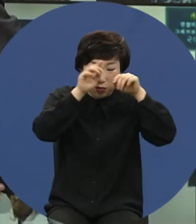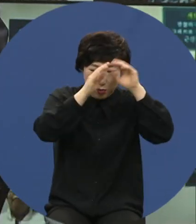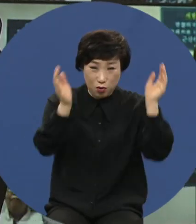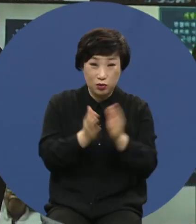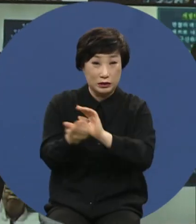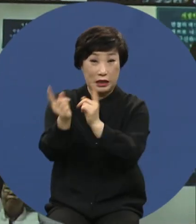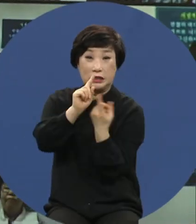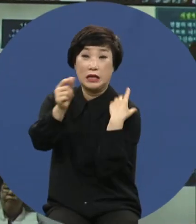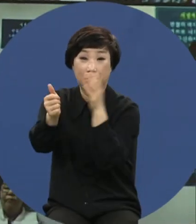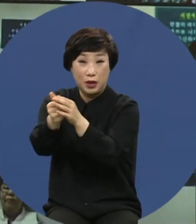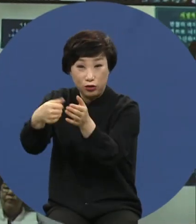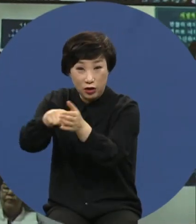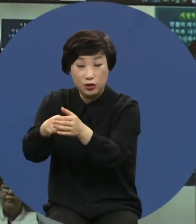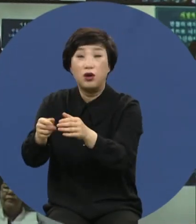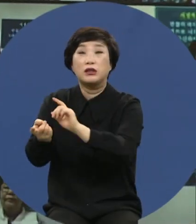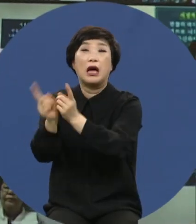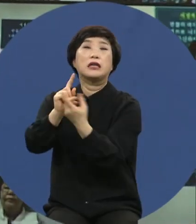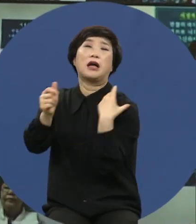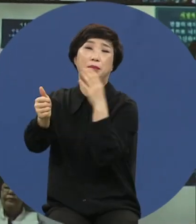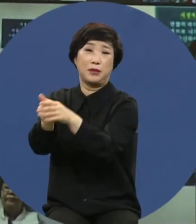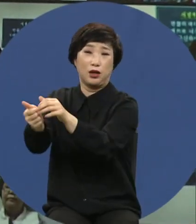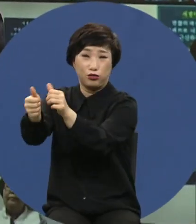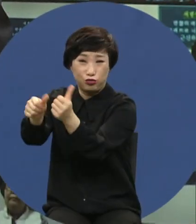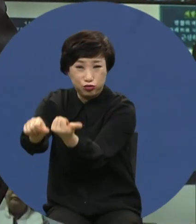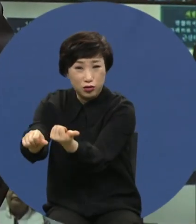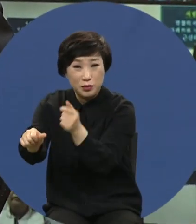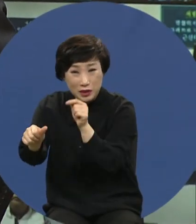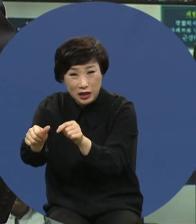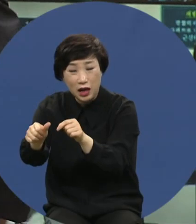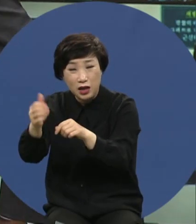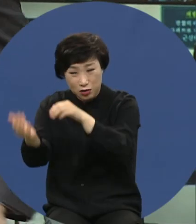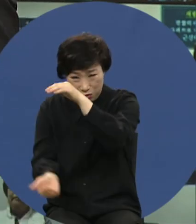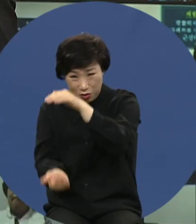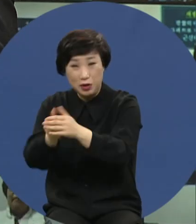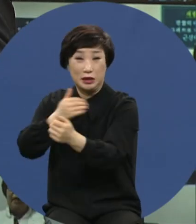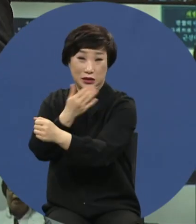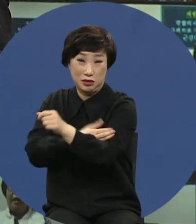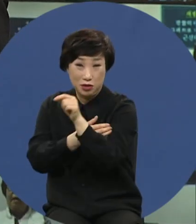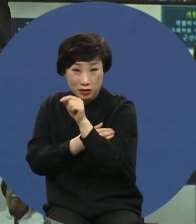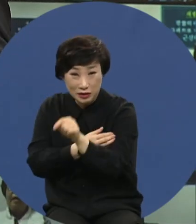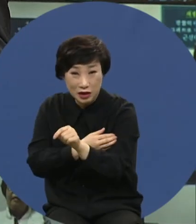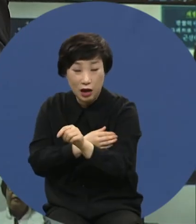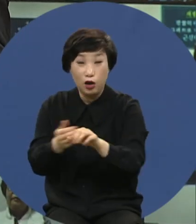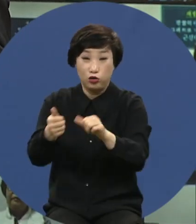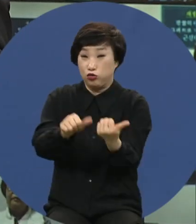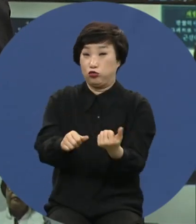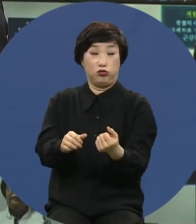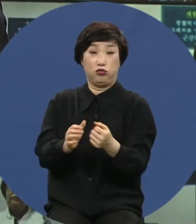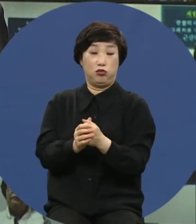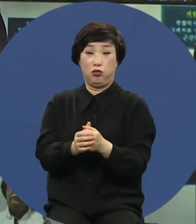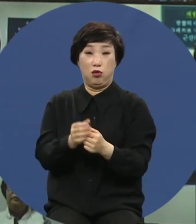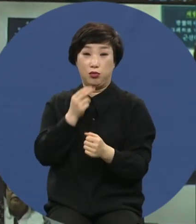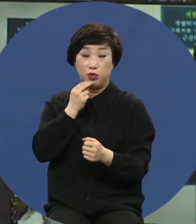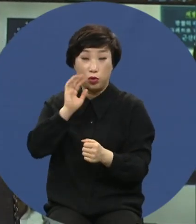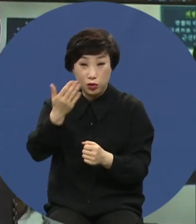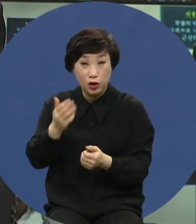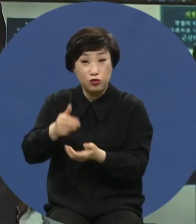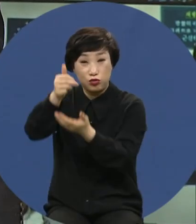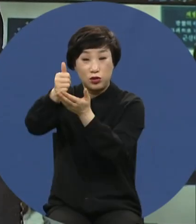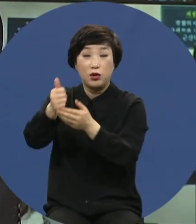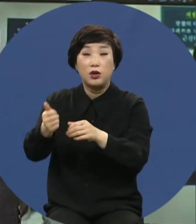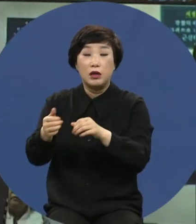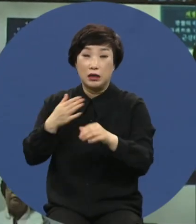담당하기 위해서 죽어주시는 죽음이 최고의 능력이다 이 말이요. 안 죽을 수 있는 분이 죽음을 자초하는